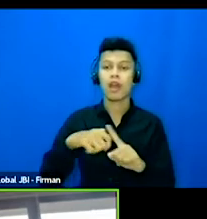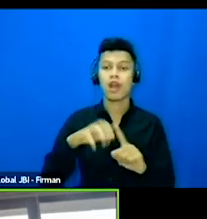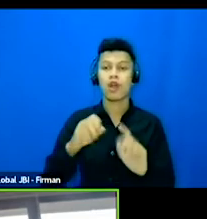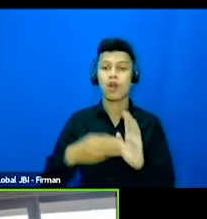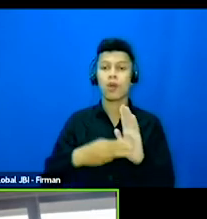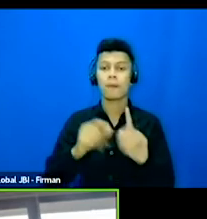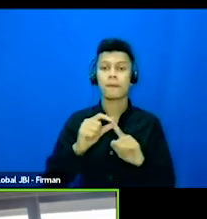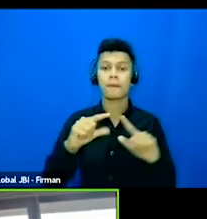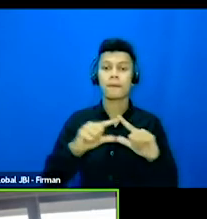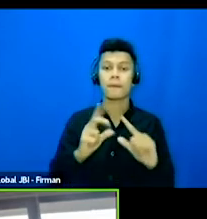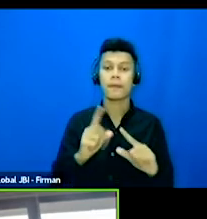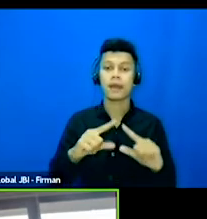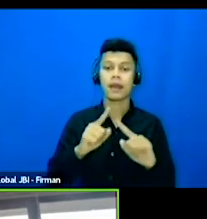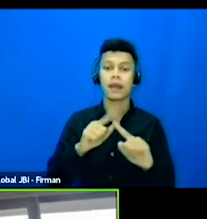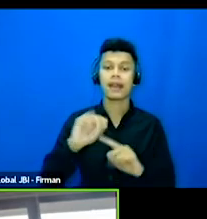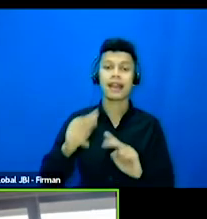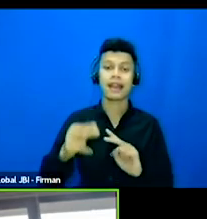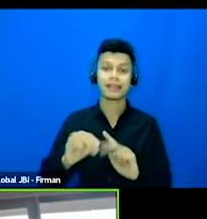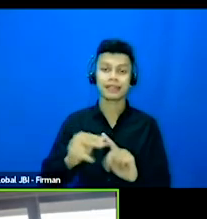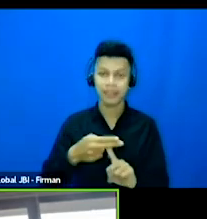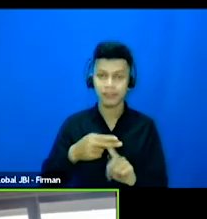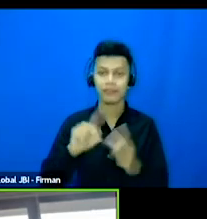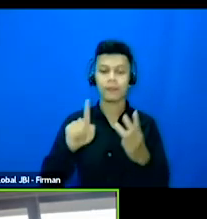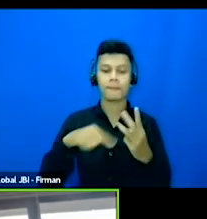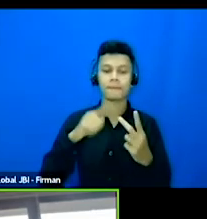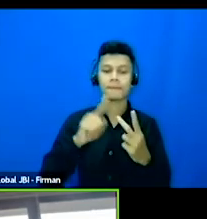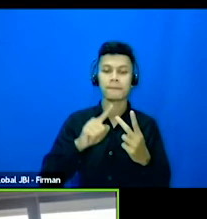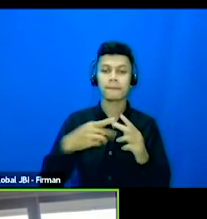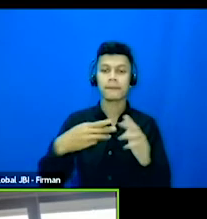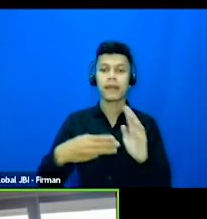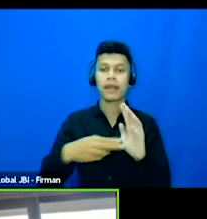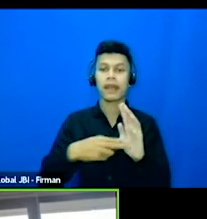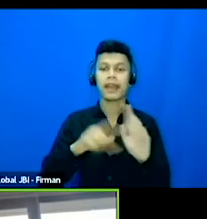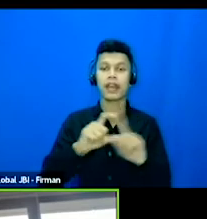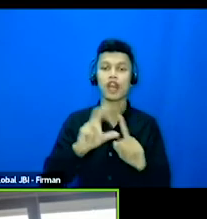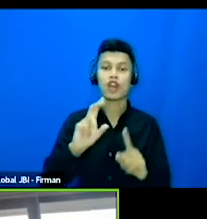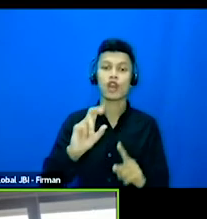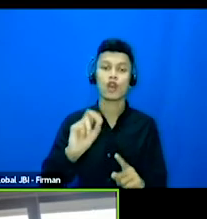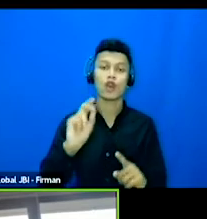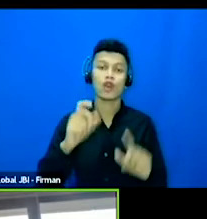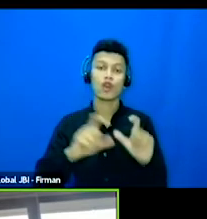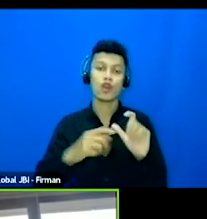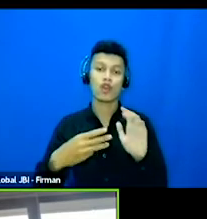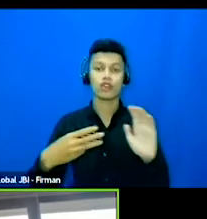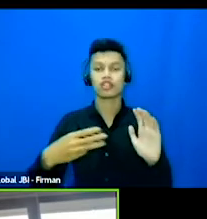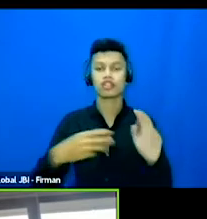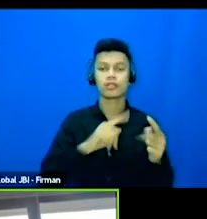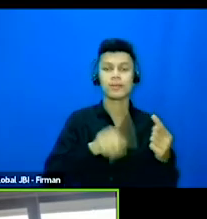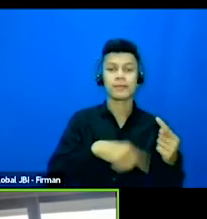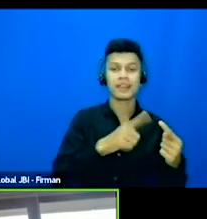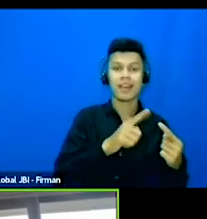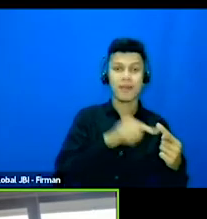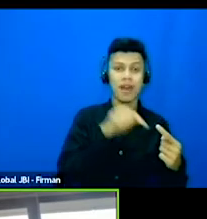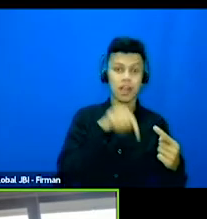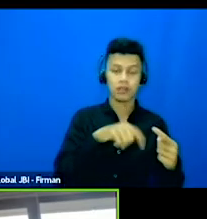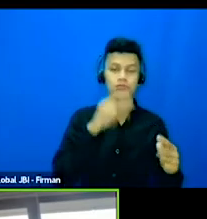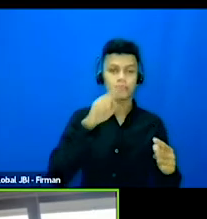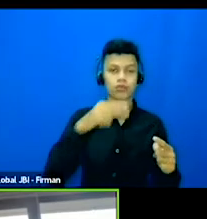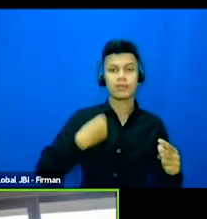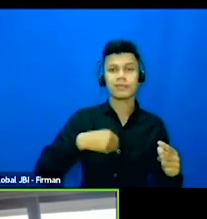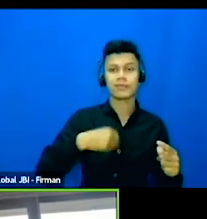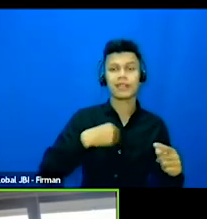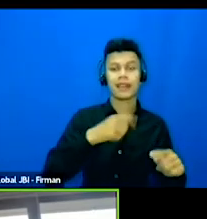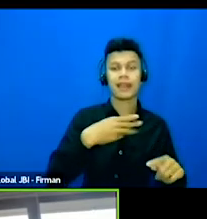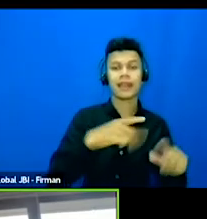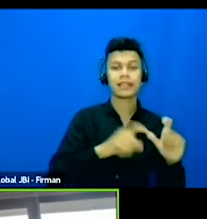ekolabeling dan endorsment like leveling nah komparatif ini yang sekarang dikerjakan oleh Kementerian ESDM khusus untuk pelayan chest